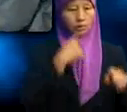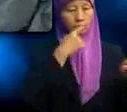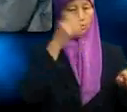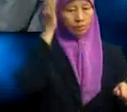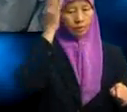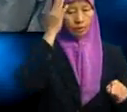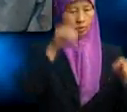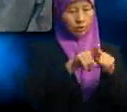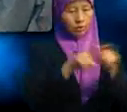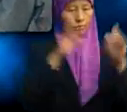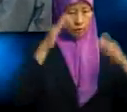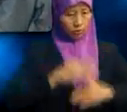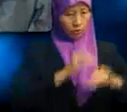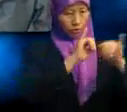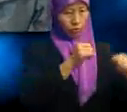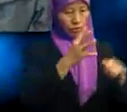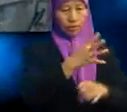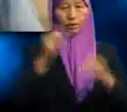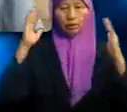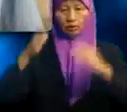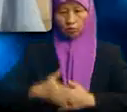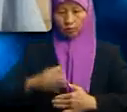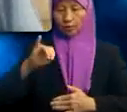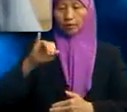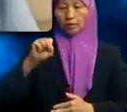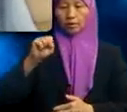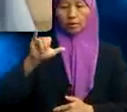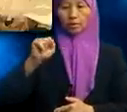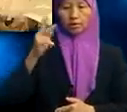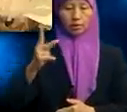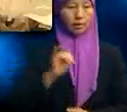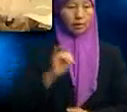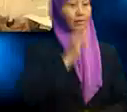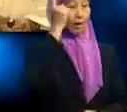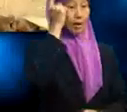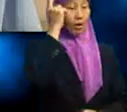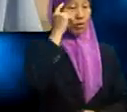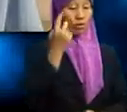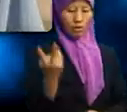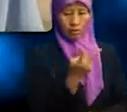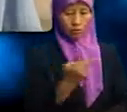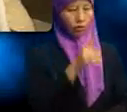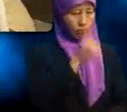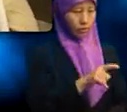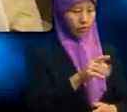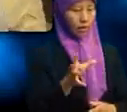Persamaan di antara solat Jumaat dan solat Isyak. Saya tahu. Kedua-duanya mestilah mengambil